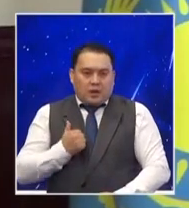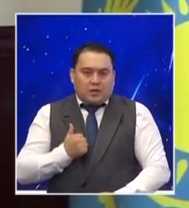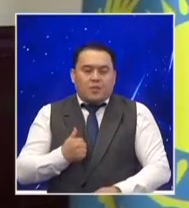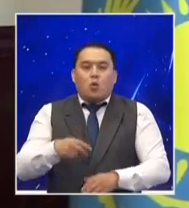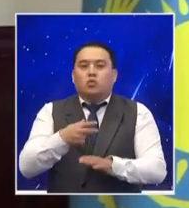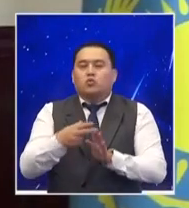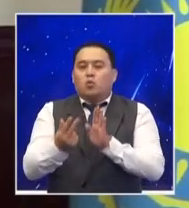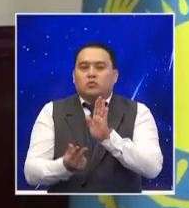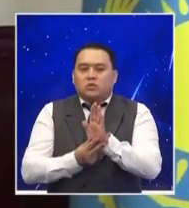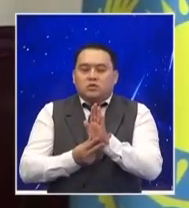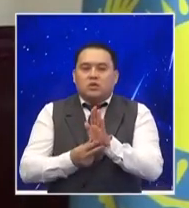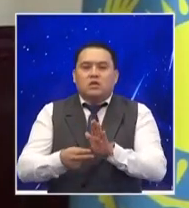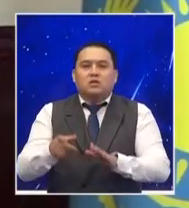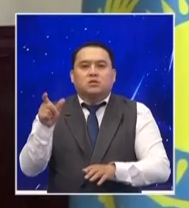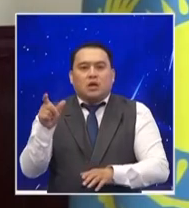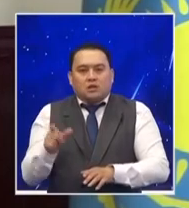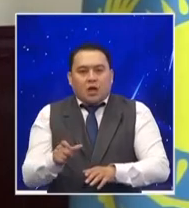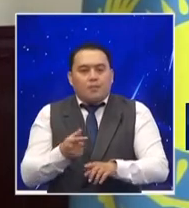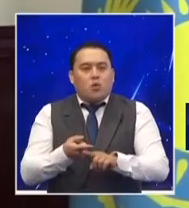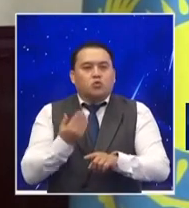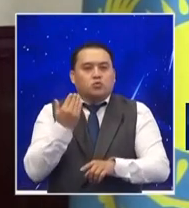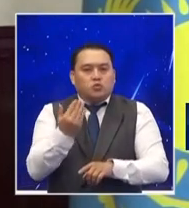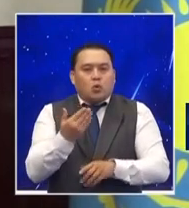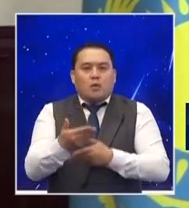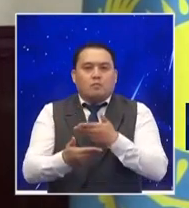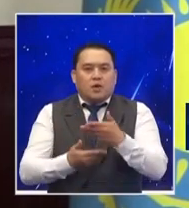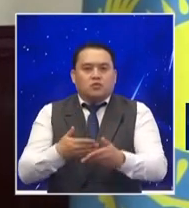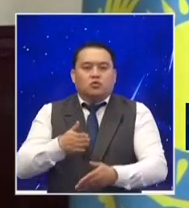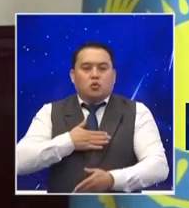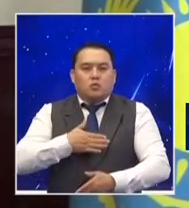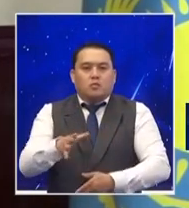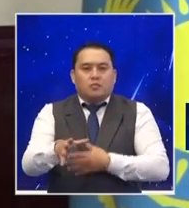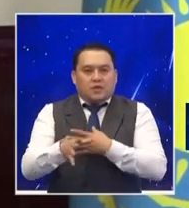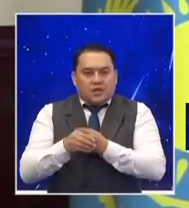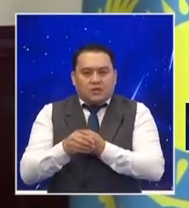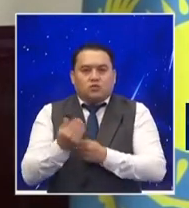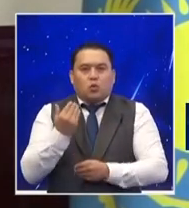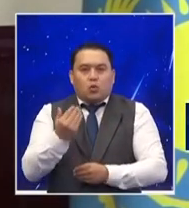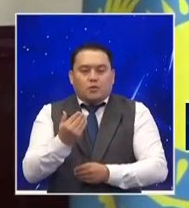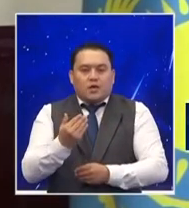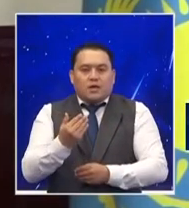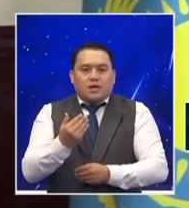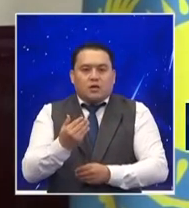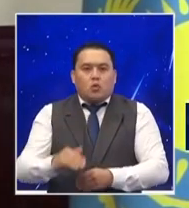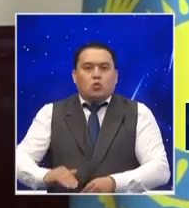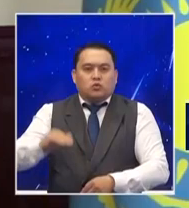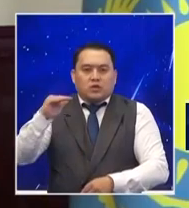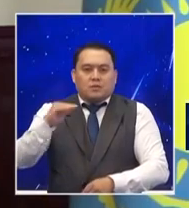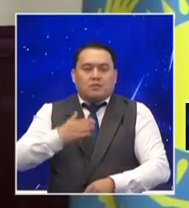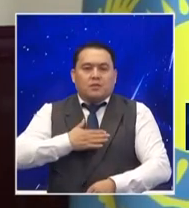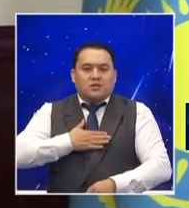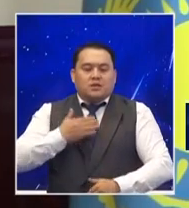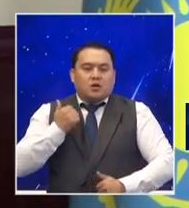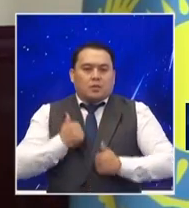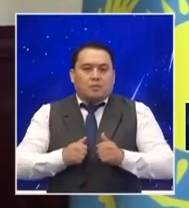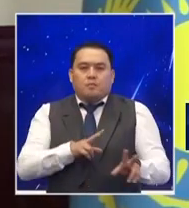18 әуле мекен еткен жерде солар жүрген топырақты басып, солар жүрген ауан жұтып, солар жүрген суды ішіп өскенімізге өзімізді